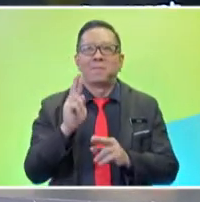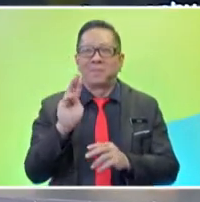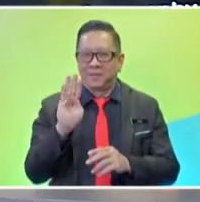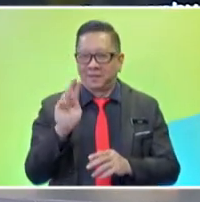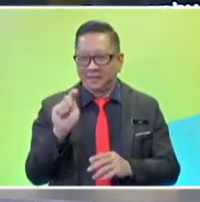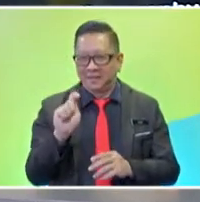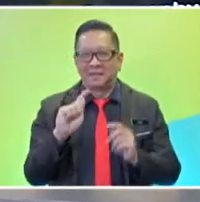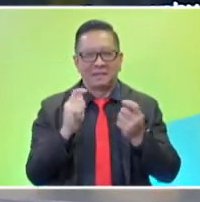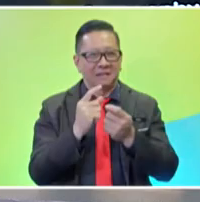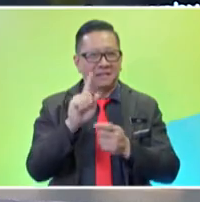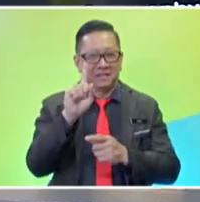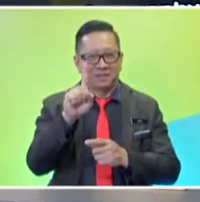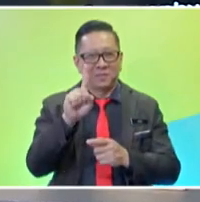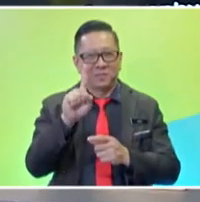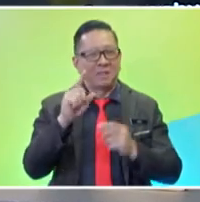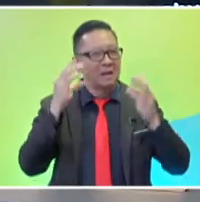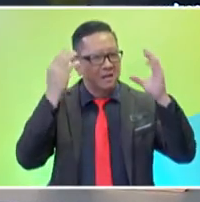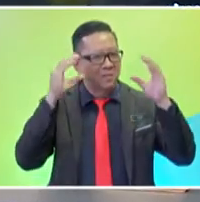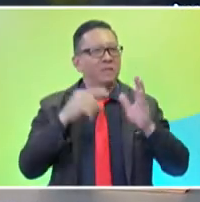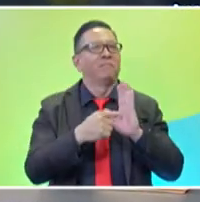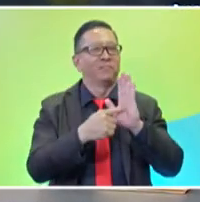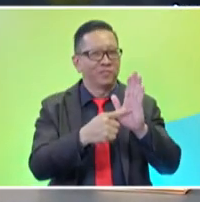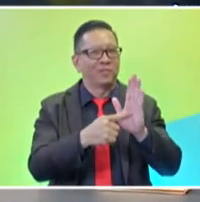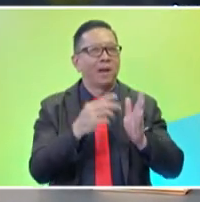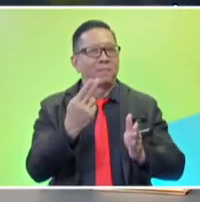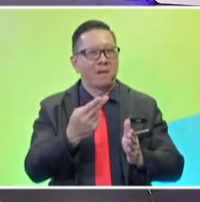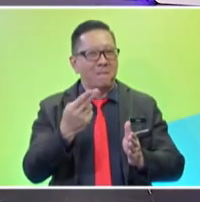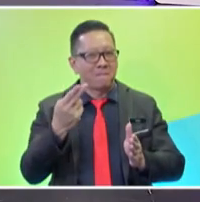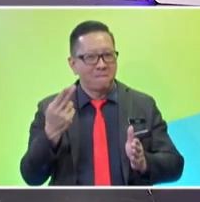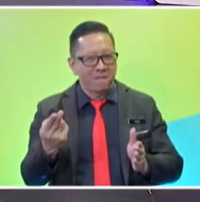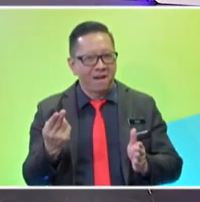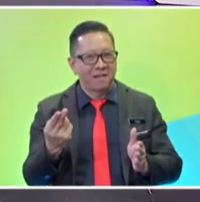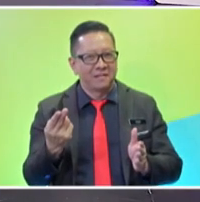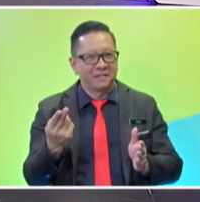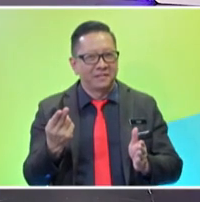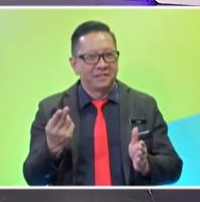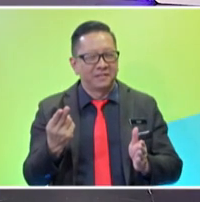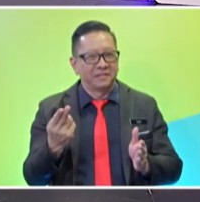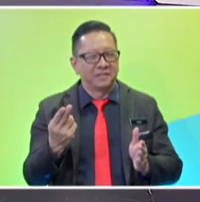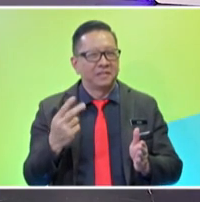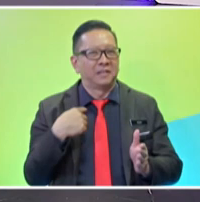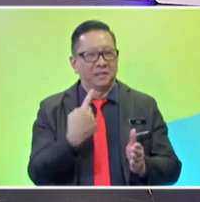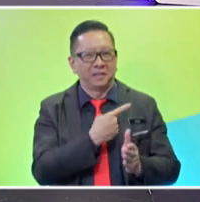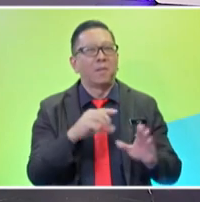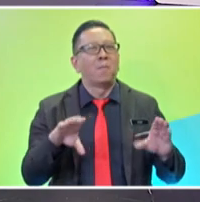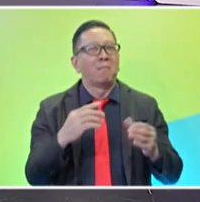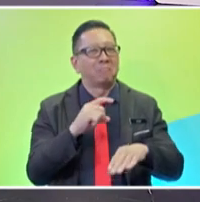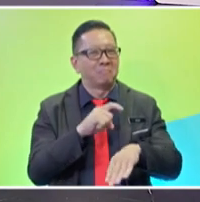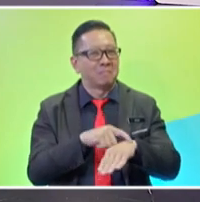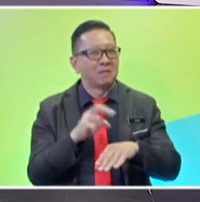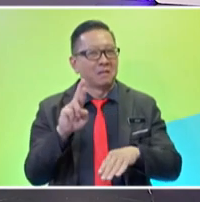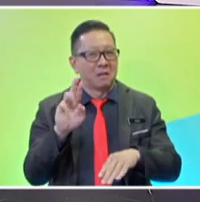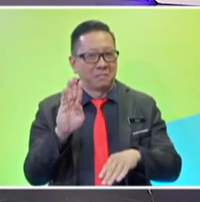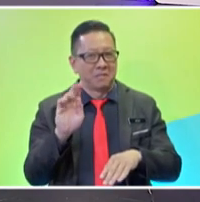tingkatan satu tadi cek gua sudah tunjuk dah apakah bahan-bahan yang perlu kita ada sebelum kita buat sebuah bentuk tapi Ibu